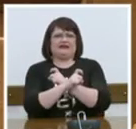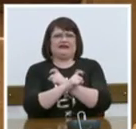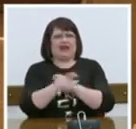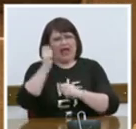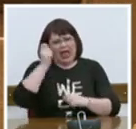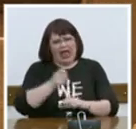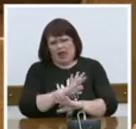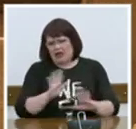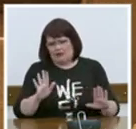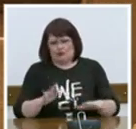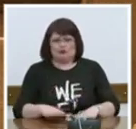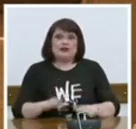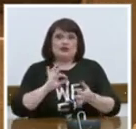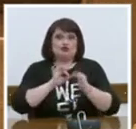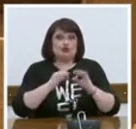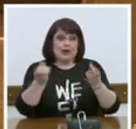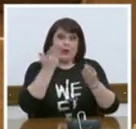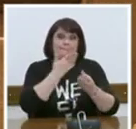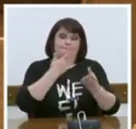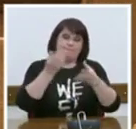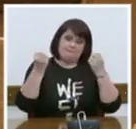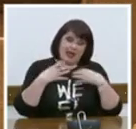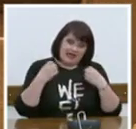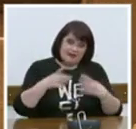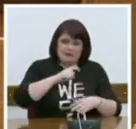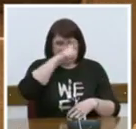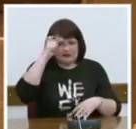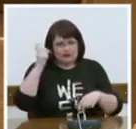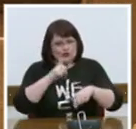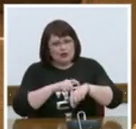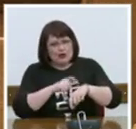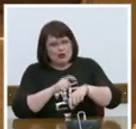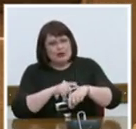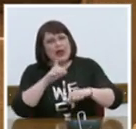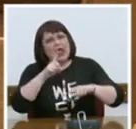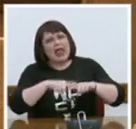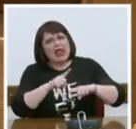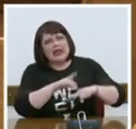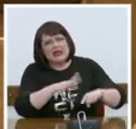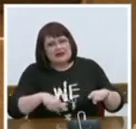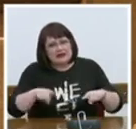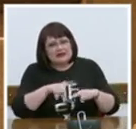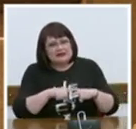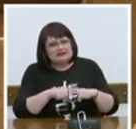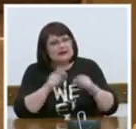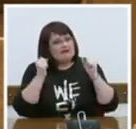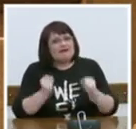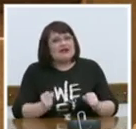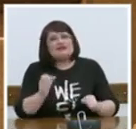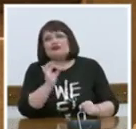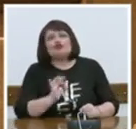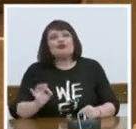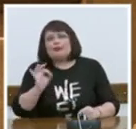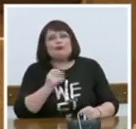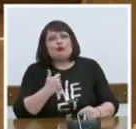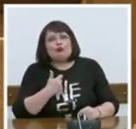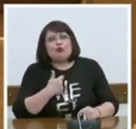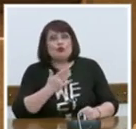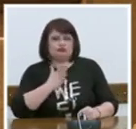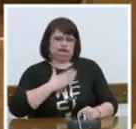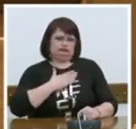διδάξει πολλές φορές πως στη δύσκολη ώρα οι Έλληνες καταλήγουν να βασίζονται αποκλειστικά στις δικές τους